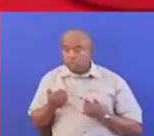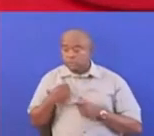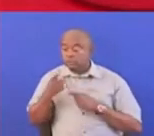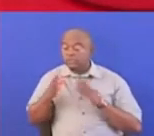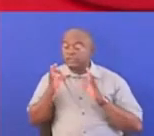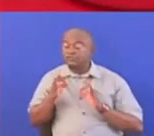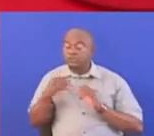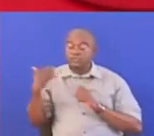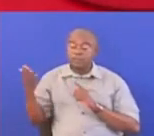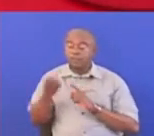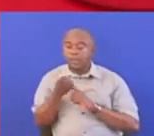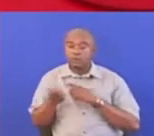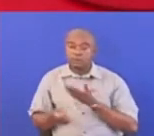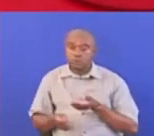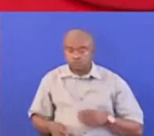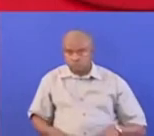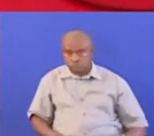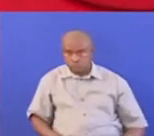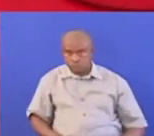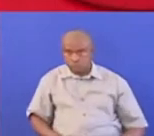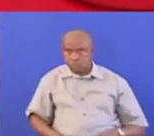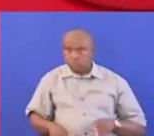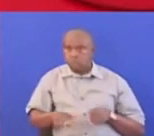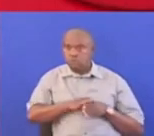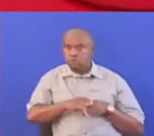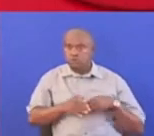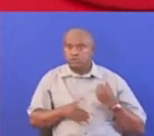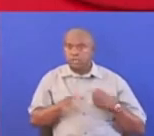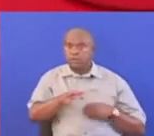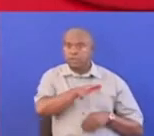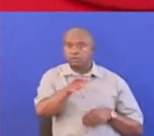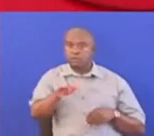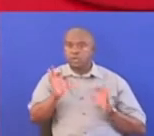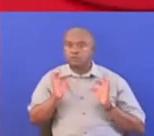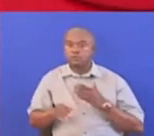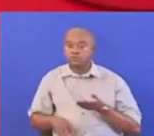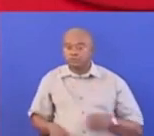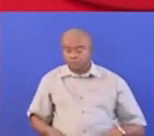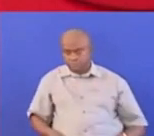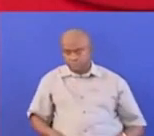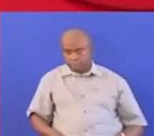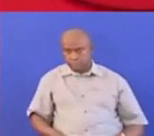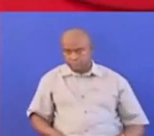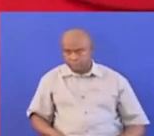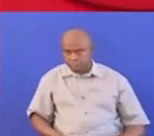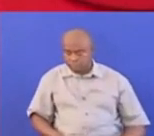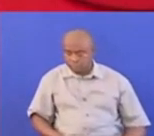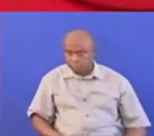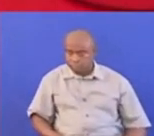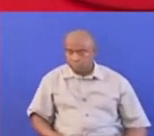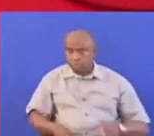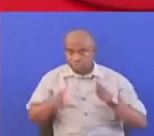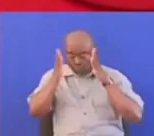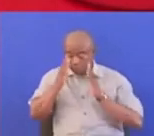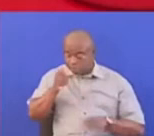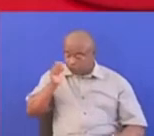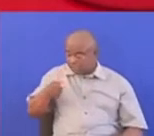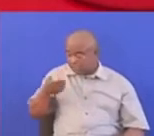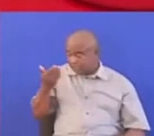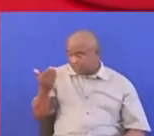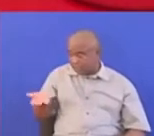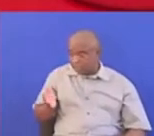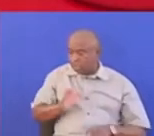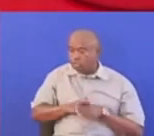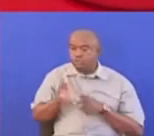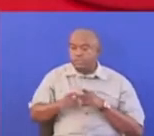kujiendeleza kimapato, kwa maana ya kuatumia sasa maeneo haya kwa uzalishaji. Mheshimiwa Spika, lakini tuchukue nafasi